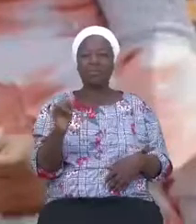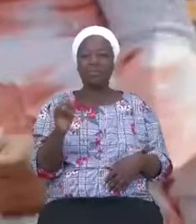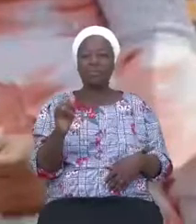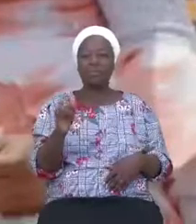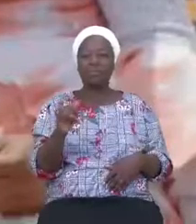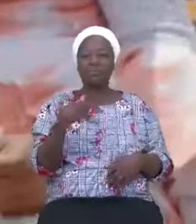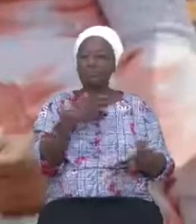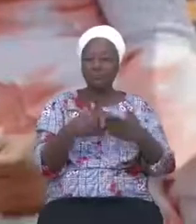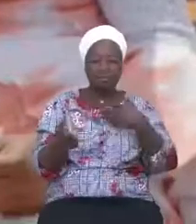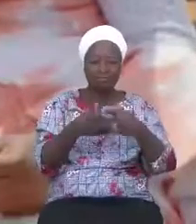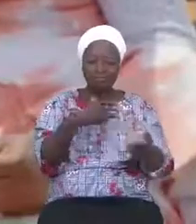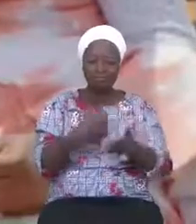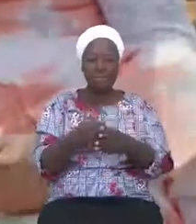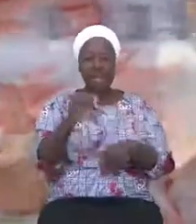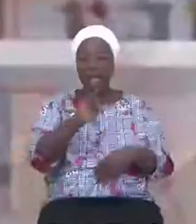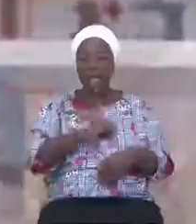Quel que soit,